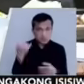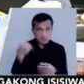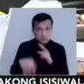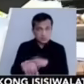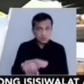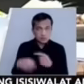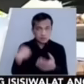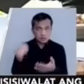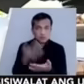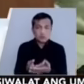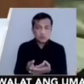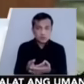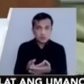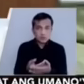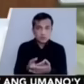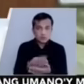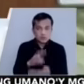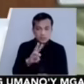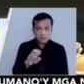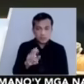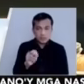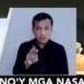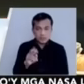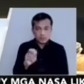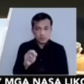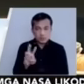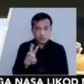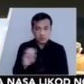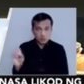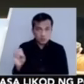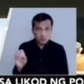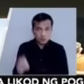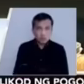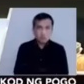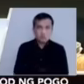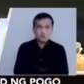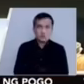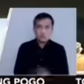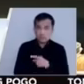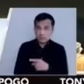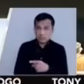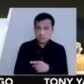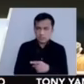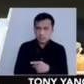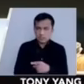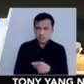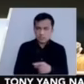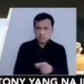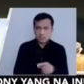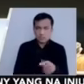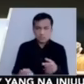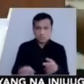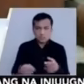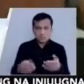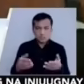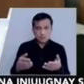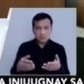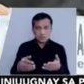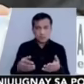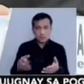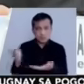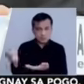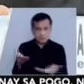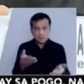duan Ren Wu at siya ang nagpasok SAO sa whirlwind corporation Yes